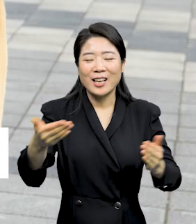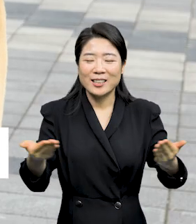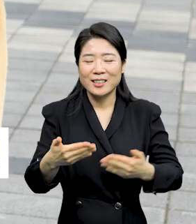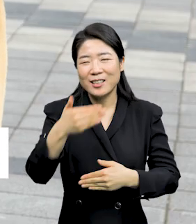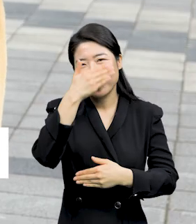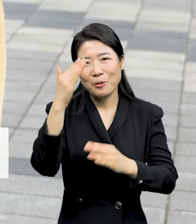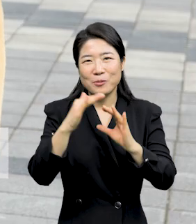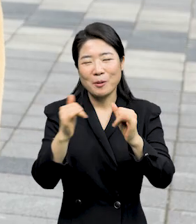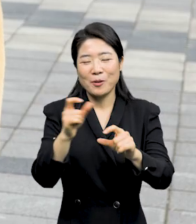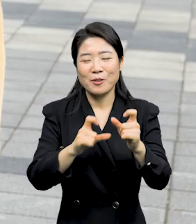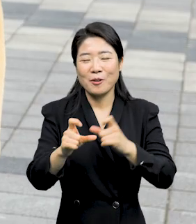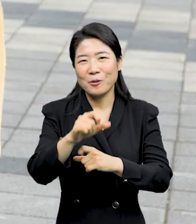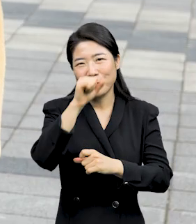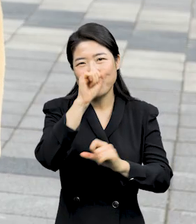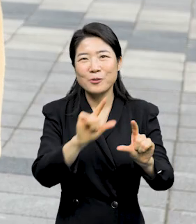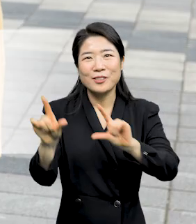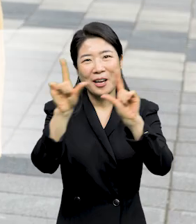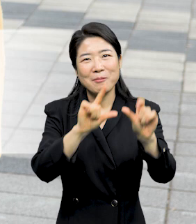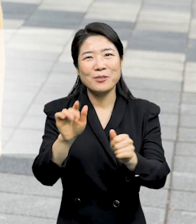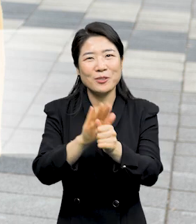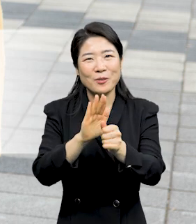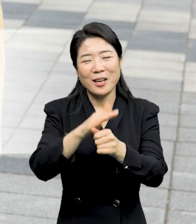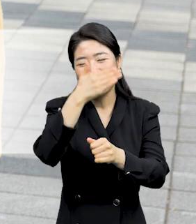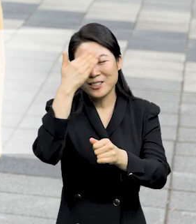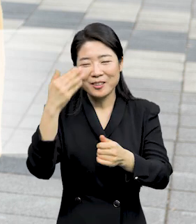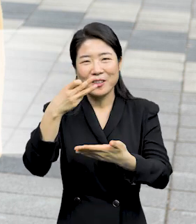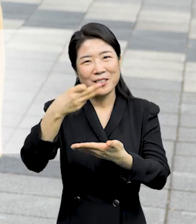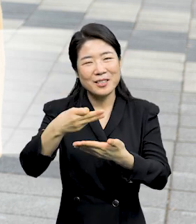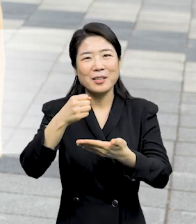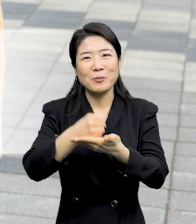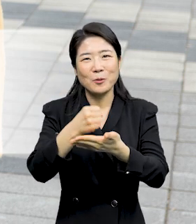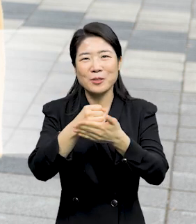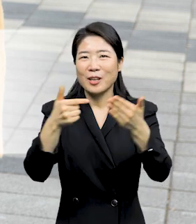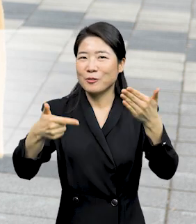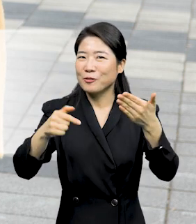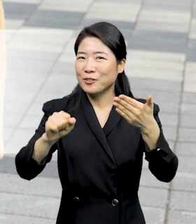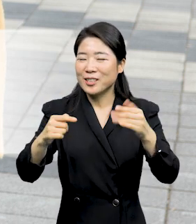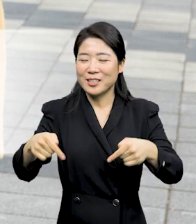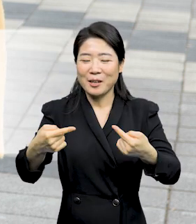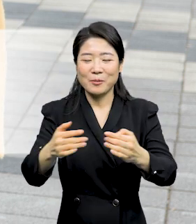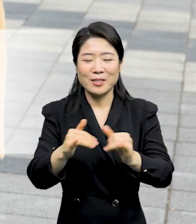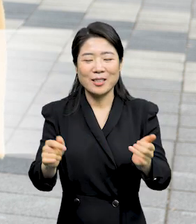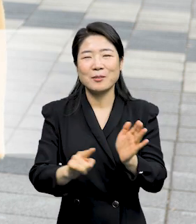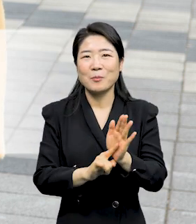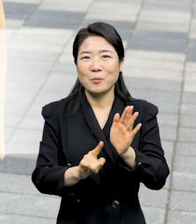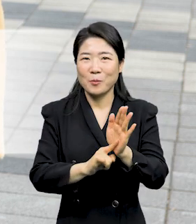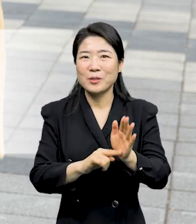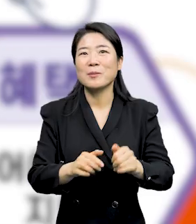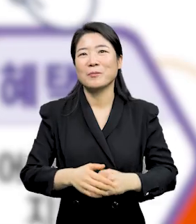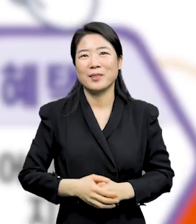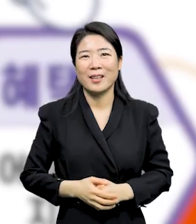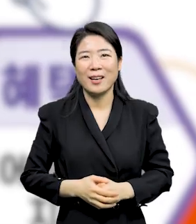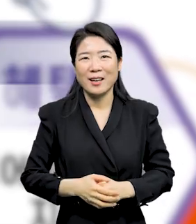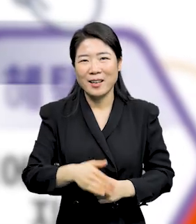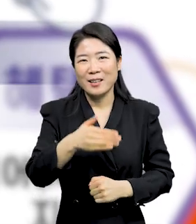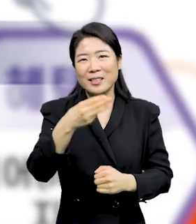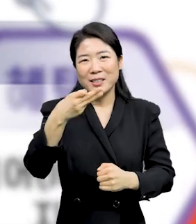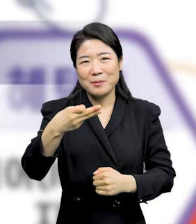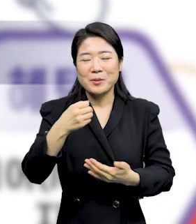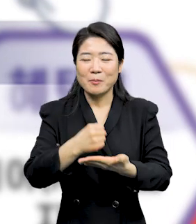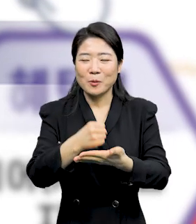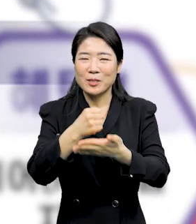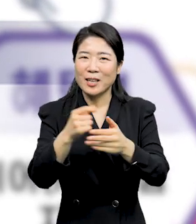광주시가 일하는 청년들의 더 나은 삶을 지원하는 청년 13통장 국기 참여자를 모집합니다.